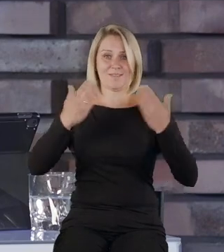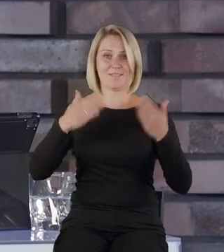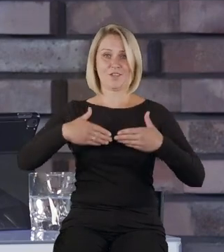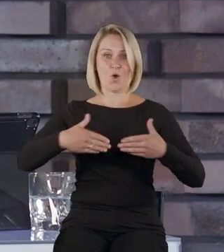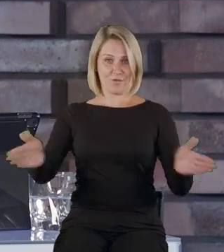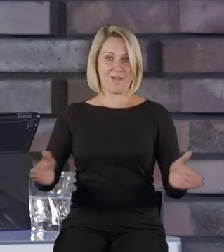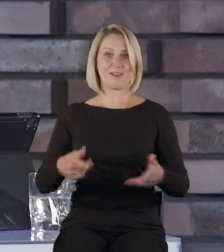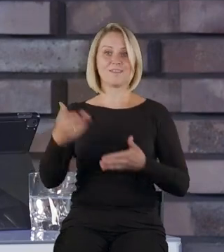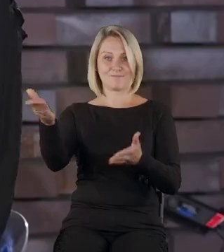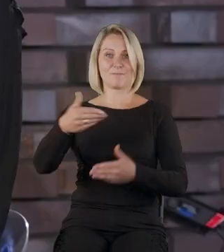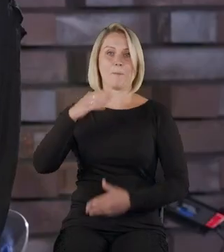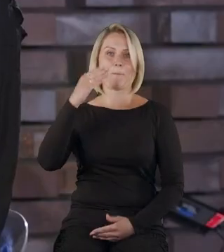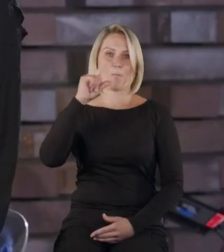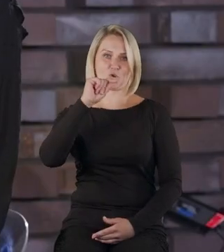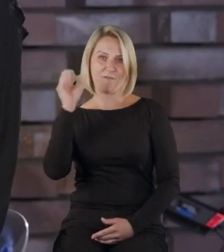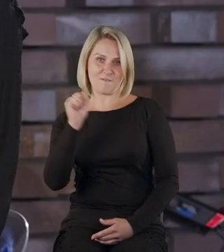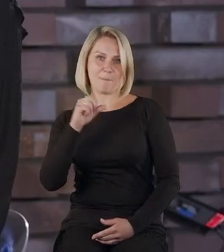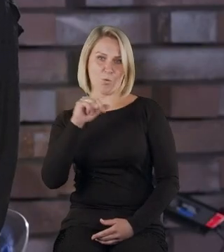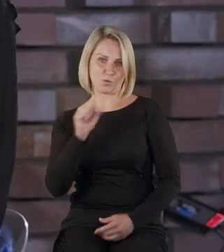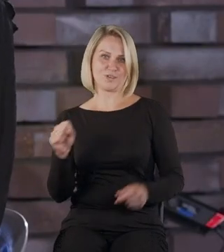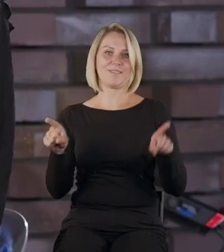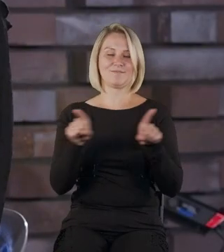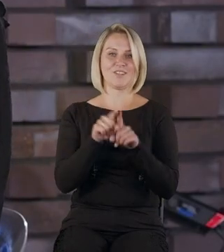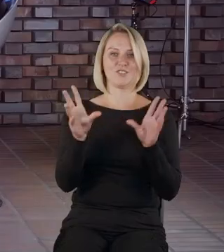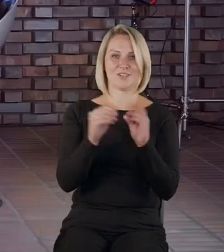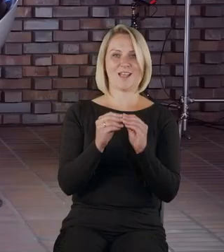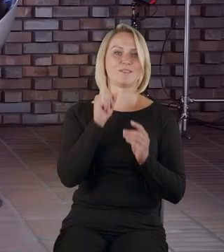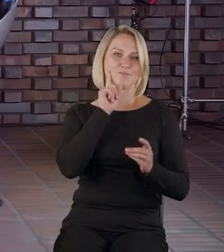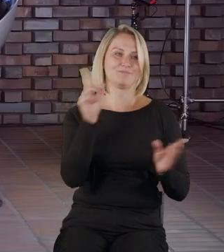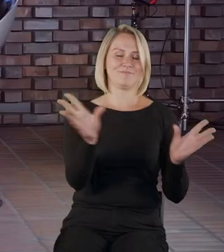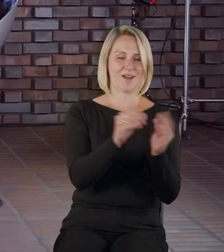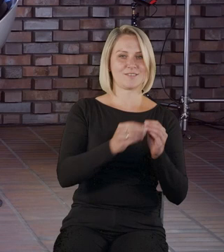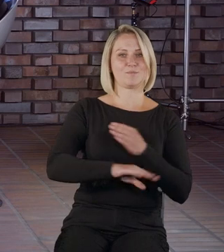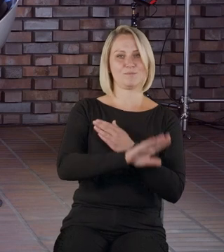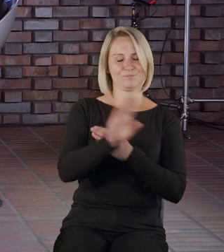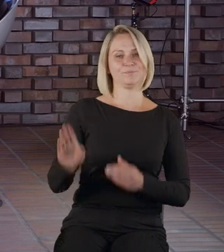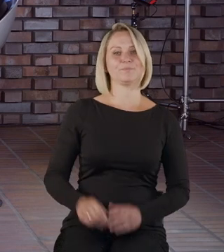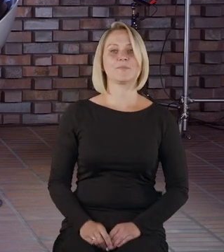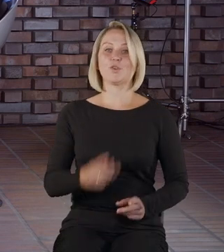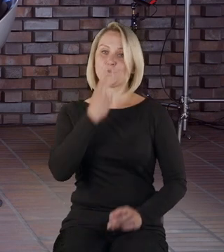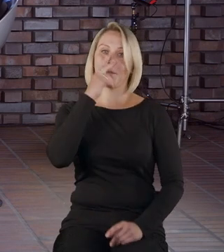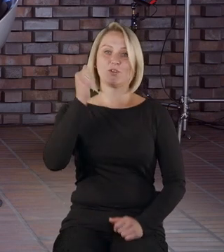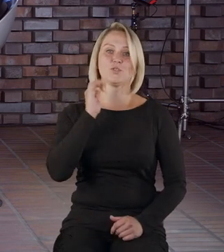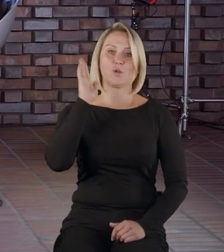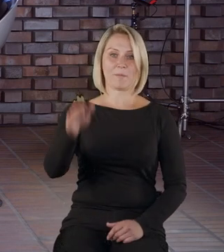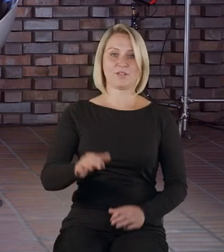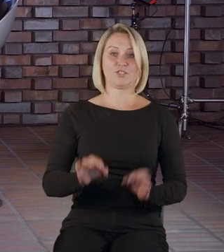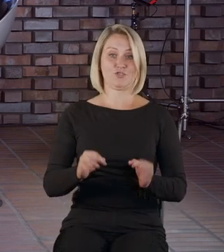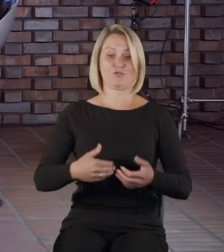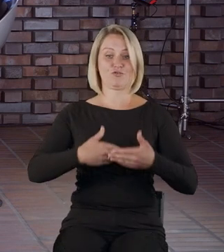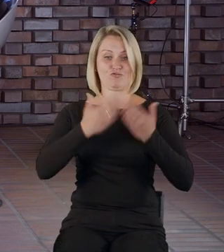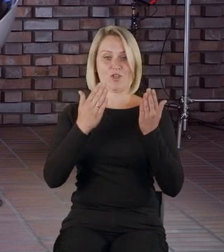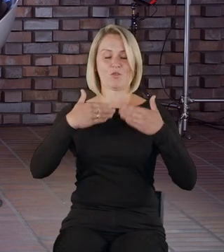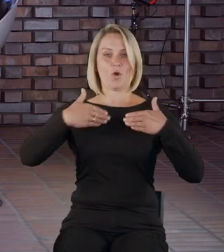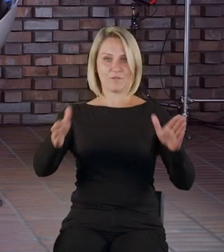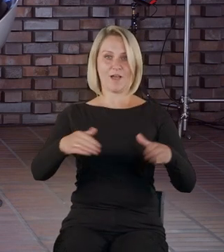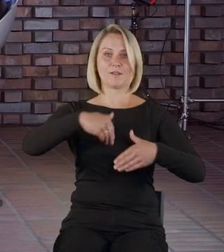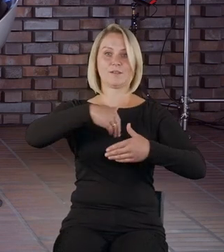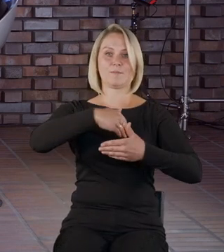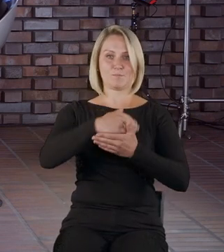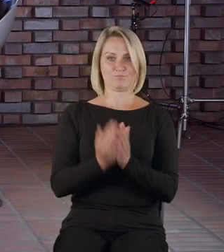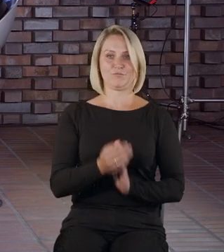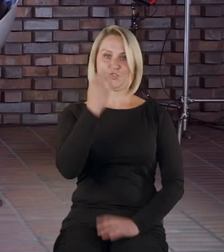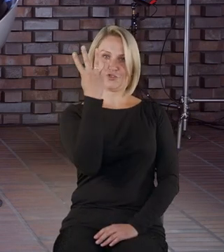dla Was Małgorzata Poszwa oraz Denis Holeś. Pora przyjrzeć się temu, co nas dzisiaj czeka. Nasz dzień otwarty został podzielony na